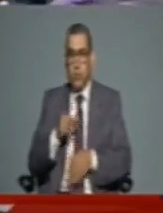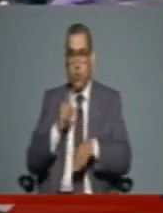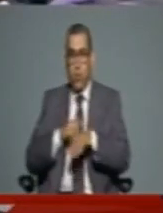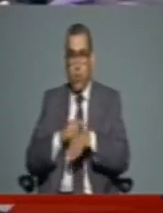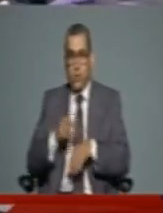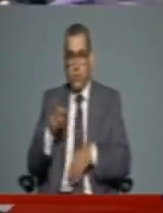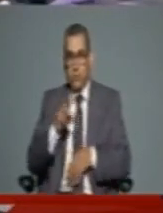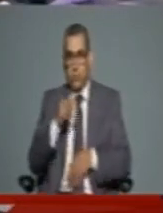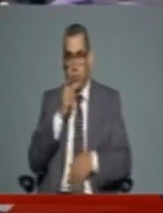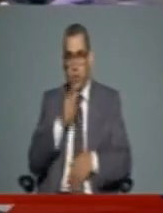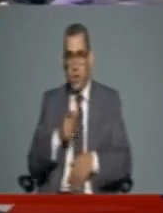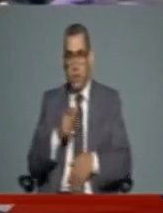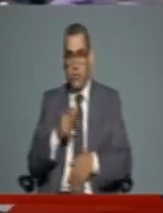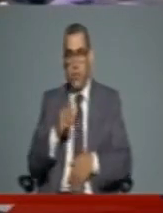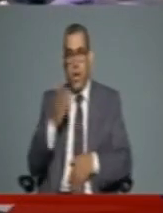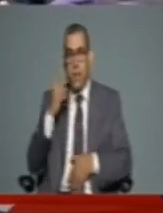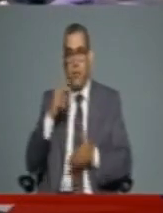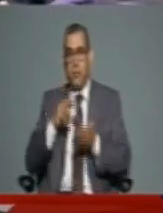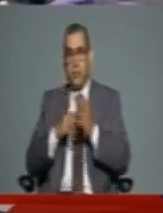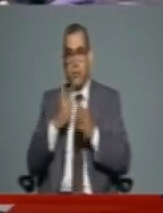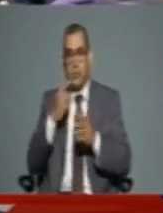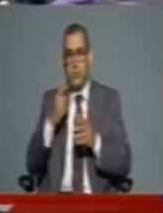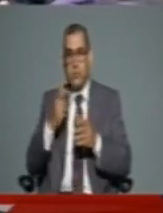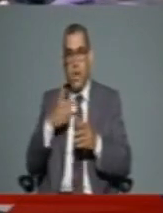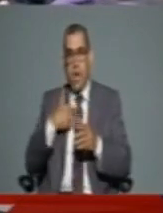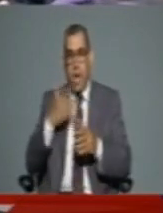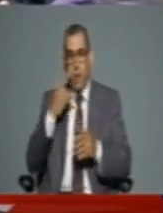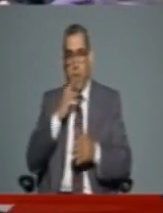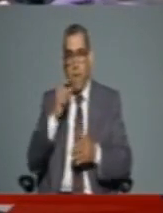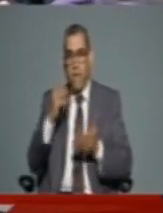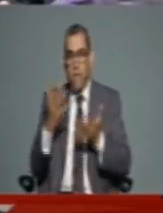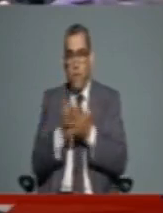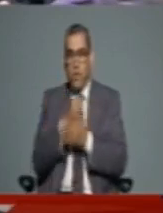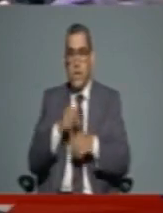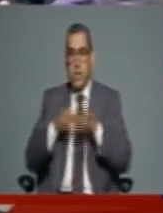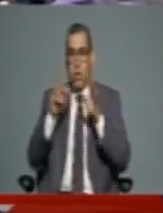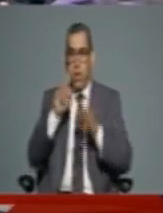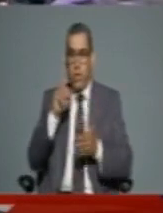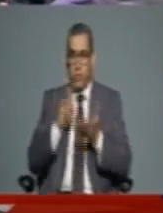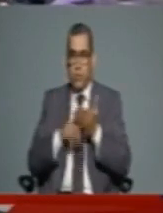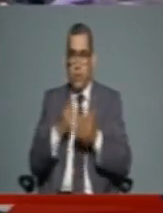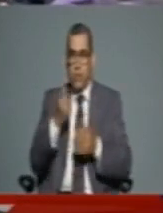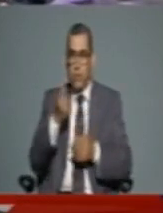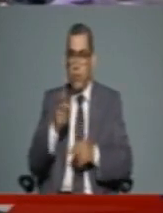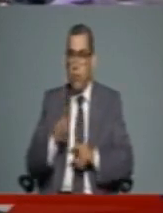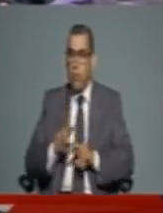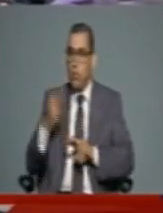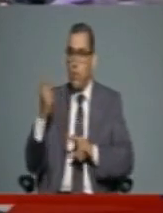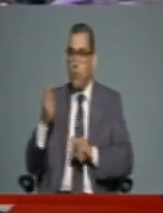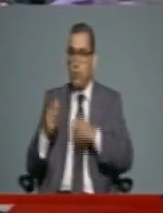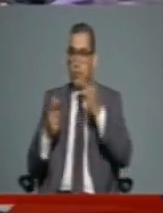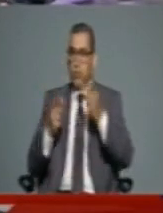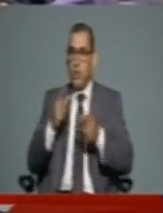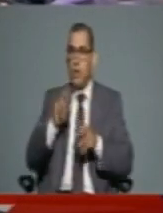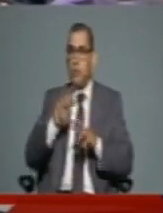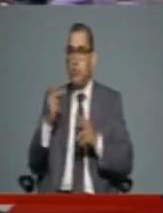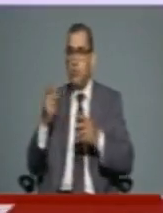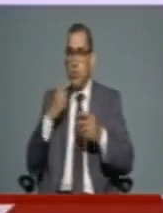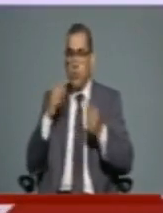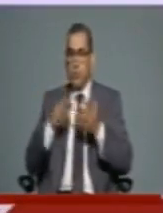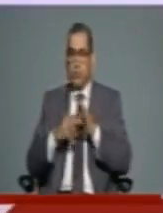في مشروع زي كده او غيره احنا بنضيع فرصه، لان الاسعار بتتغير والظروف بتتغير. اتفضل.